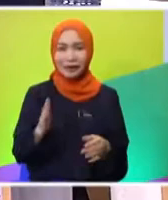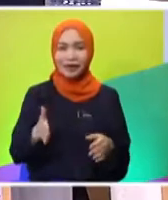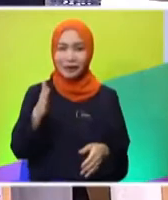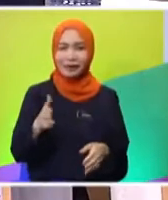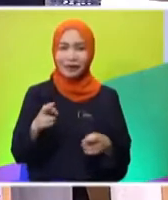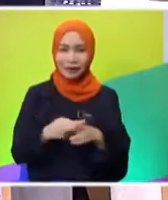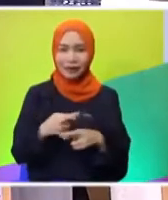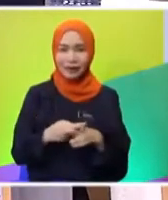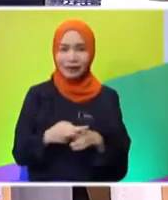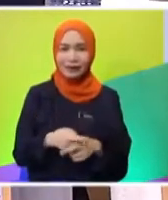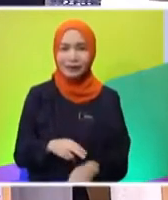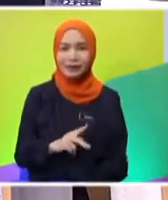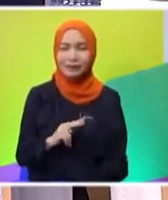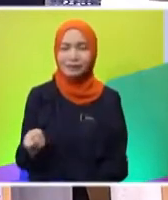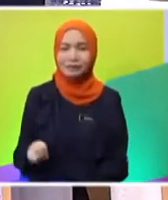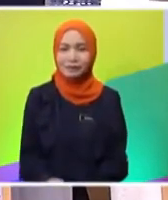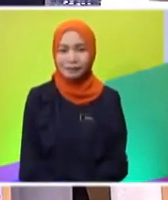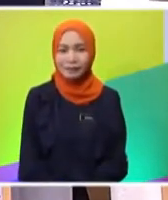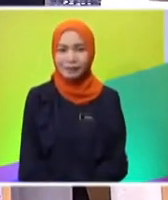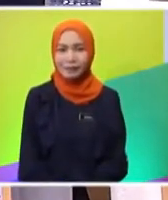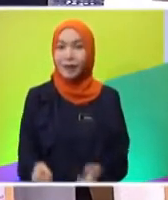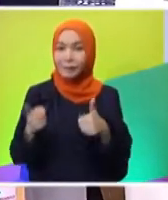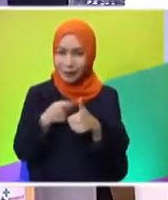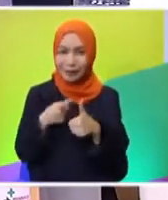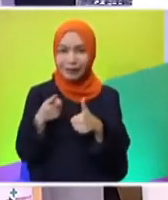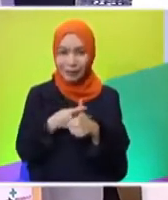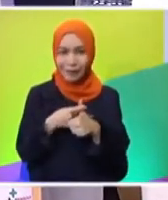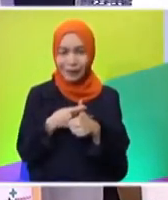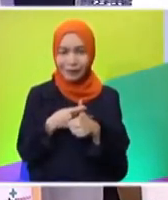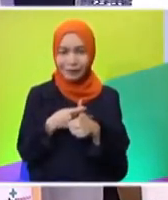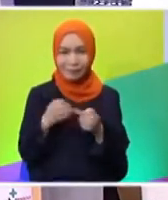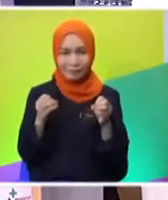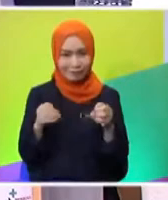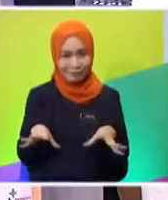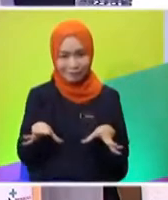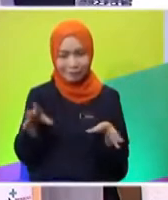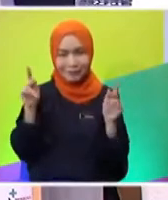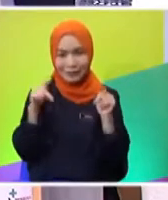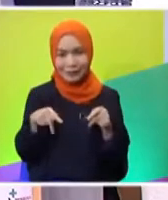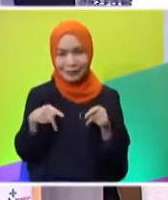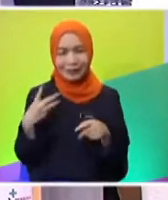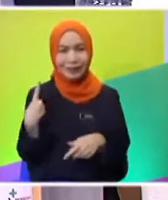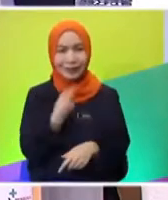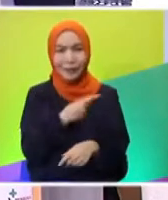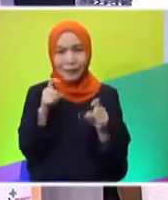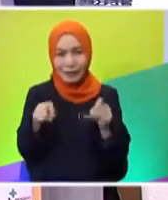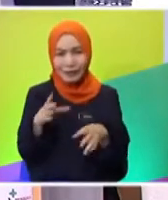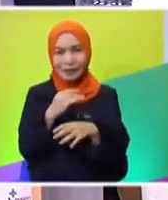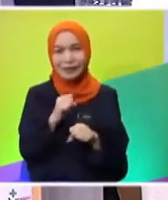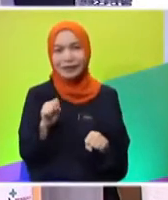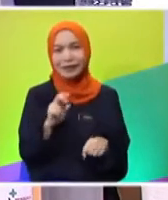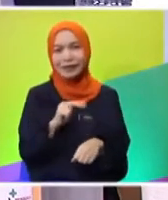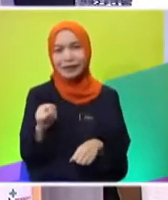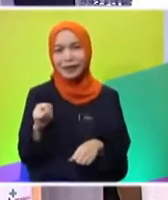laksanakan amalnya di sini ya pertama sekali dah tertentu gitu kita sediakan acuan Oke Battle